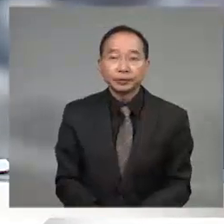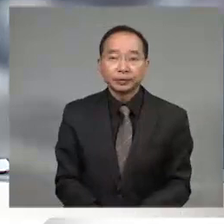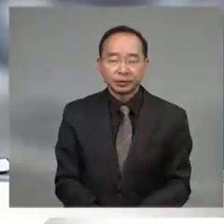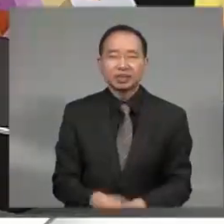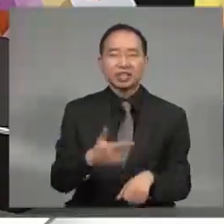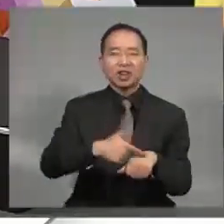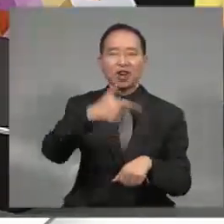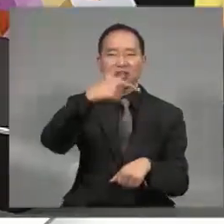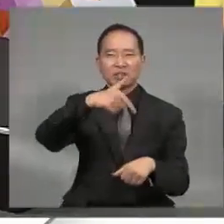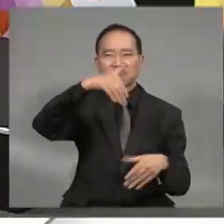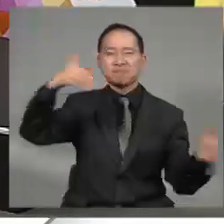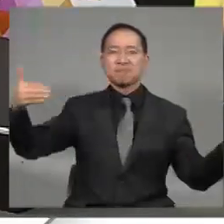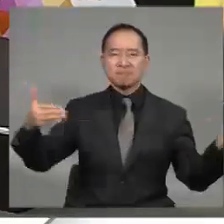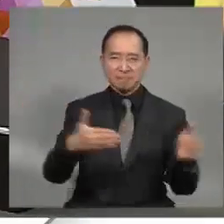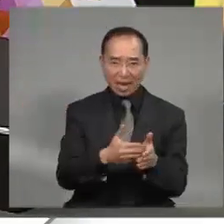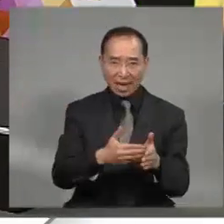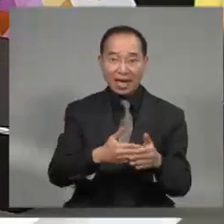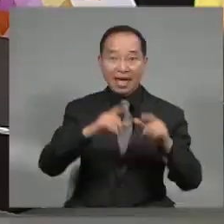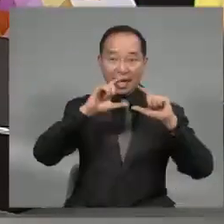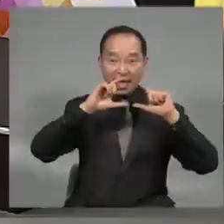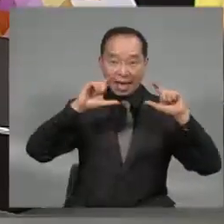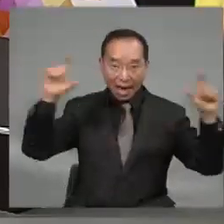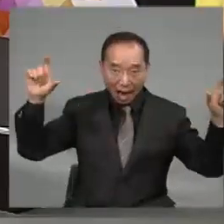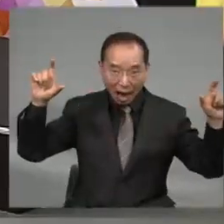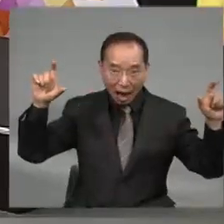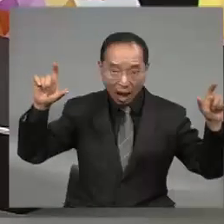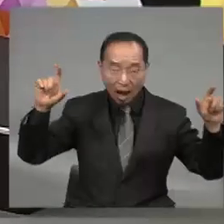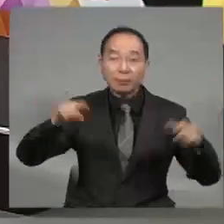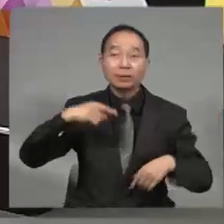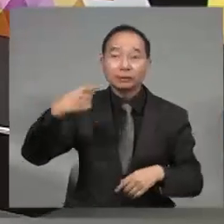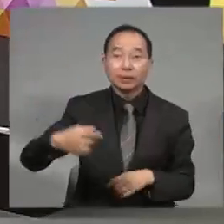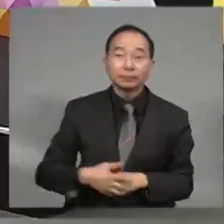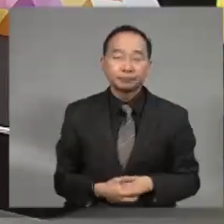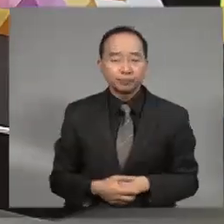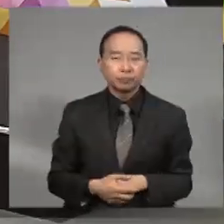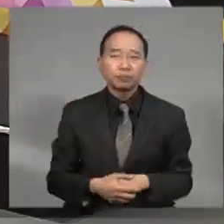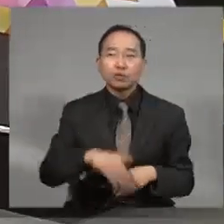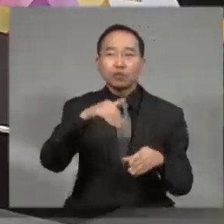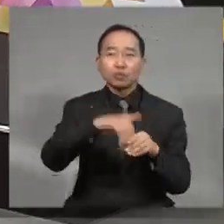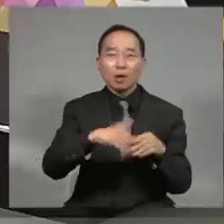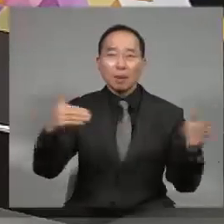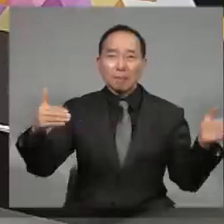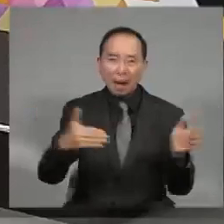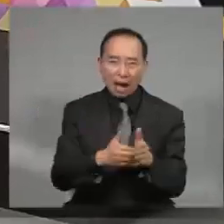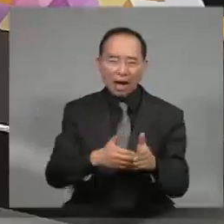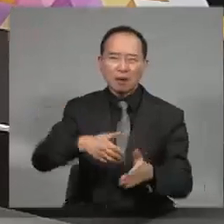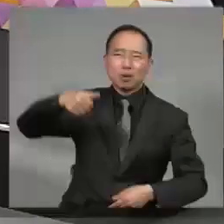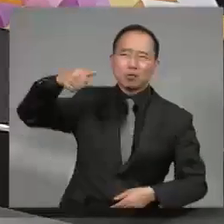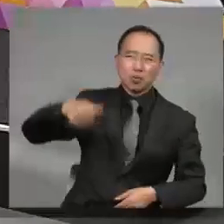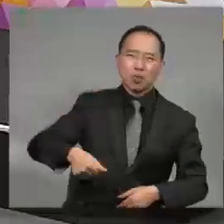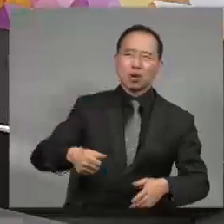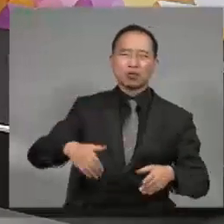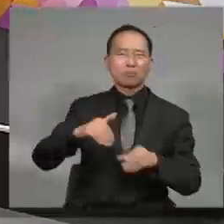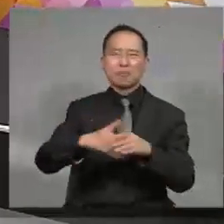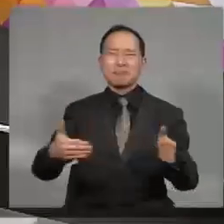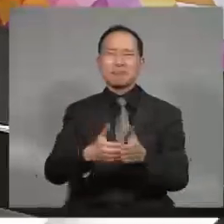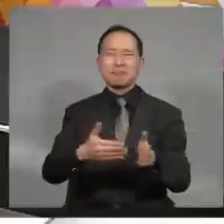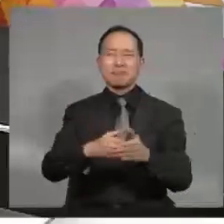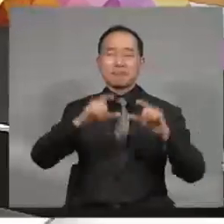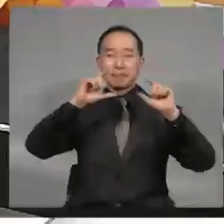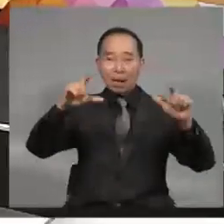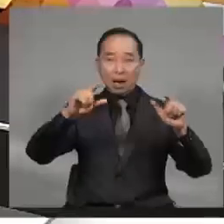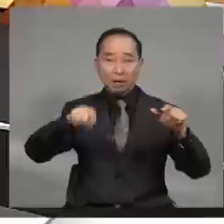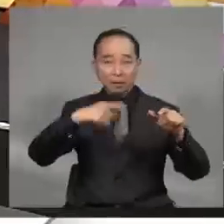6시에 투표 마감이 되면요. 다른 투표 마감 버튼 종료하고 이런 게 끝나고 나면 우선 관외